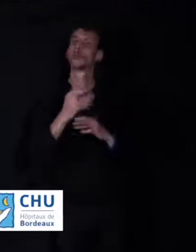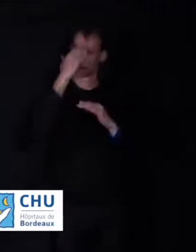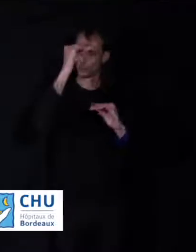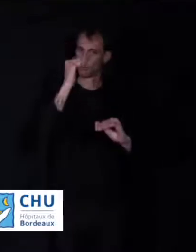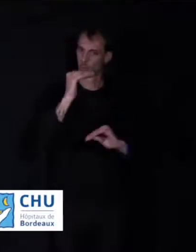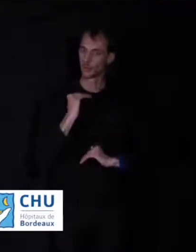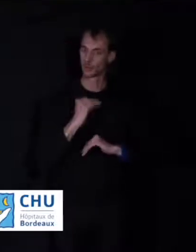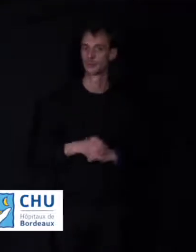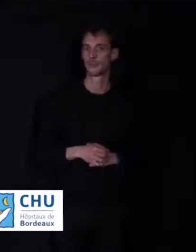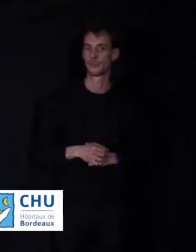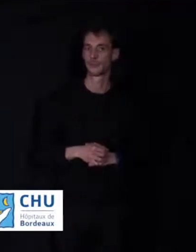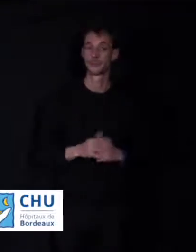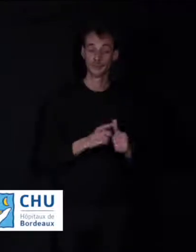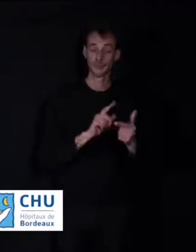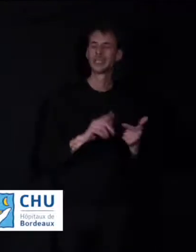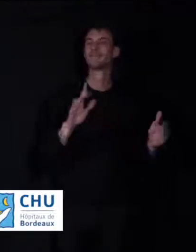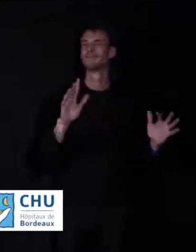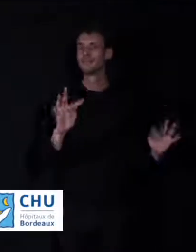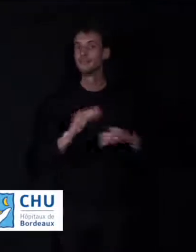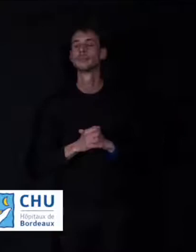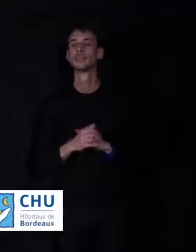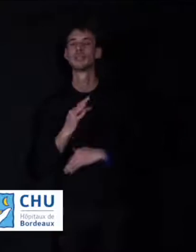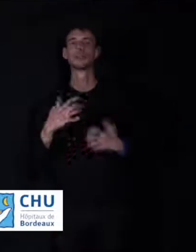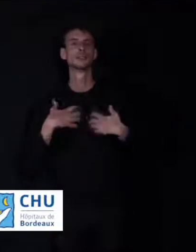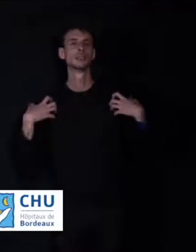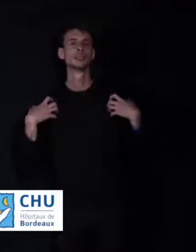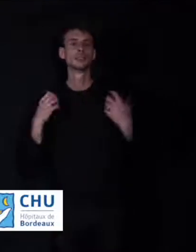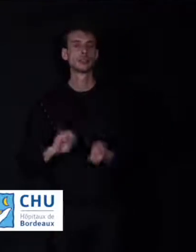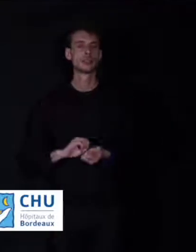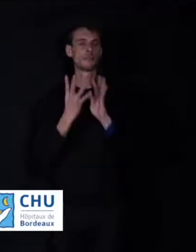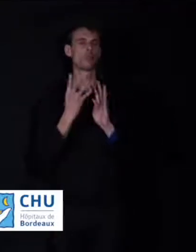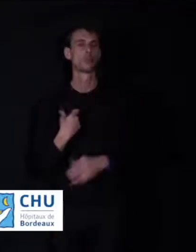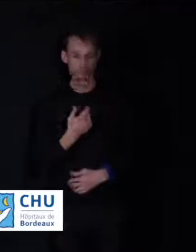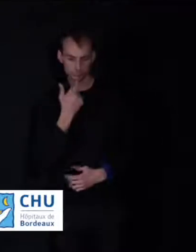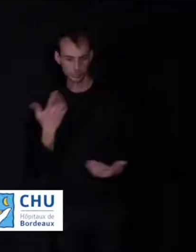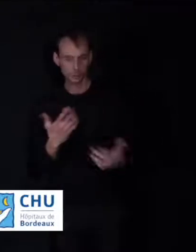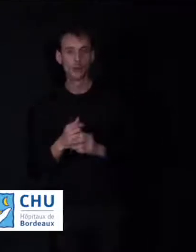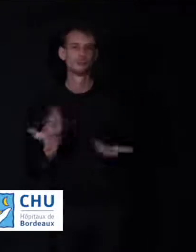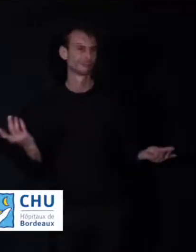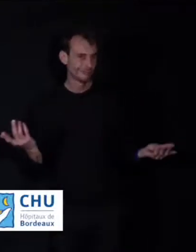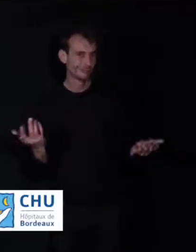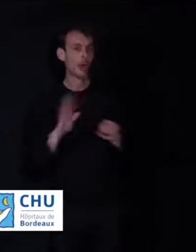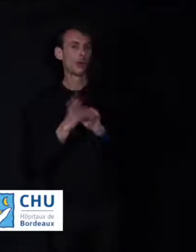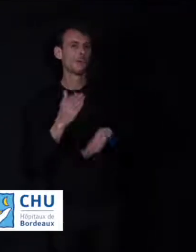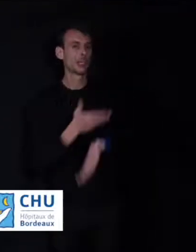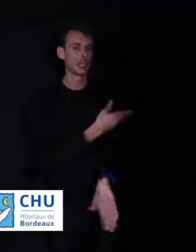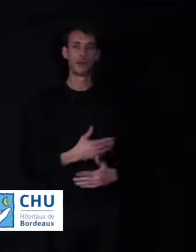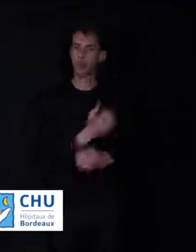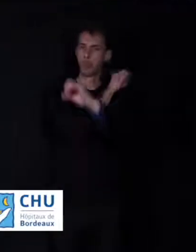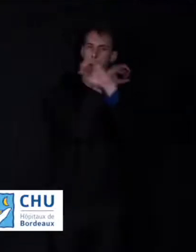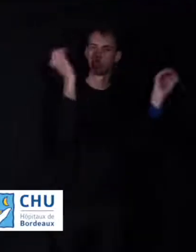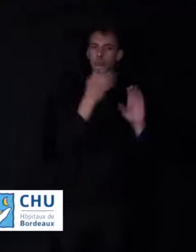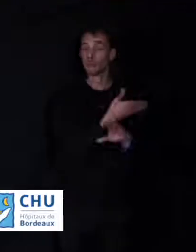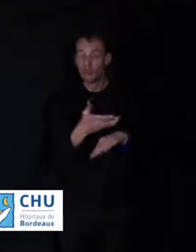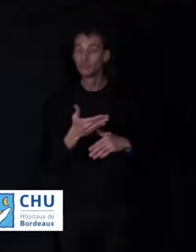mot d'introduction, l'infectiologie, c'est quoi? Alors, avant le Covid, on parlait peu d'infectiologie. Depuis le Covid, tout le monde sait ce qu'est